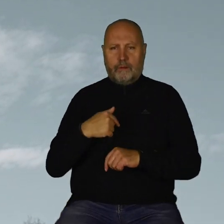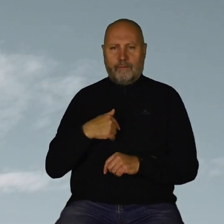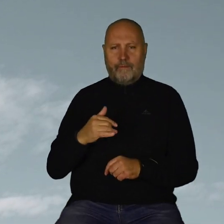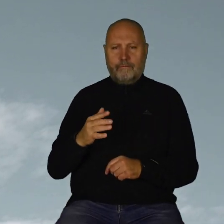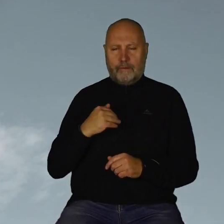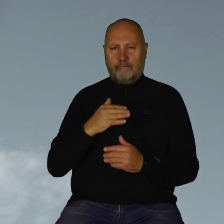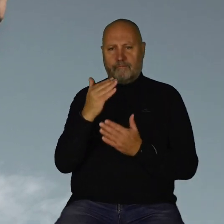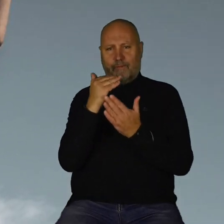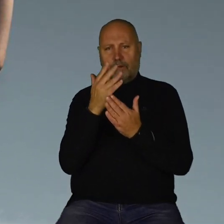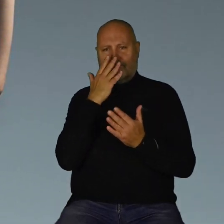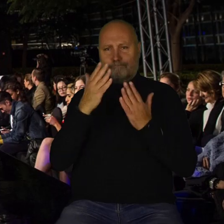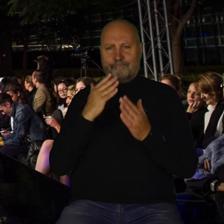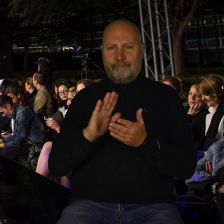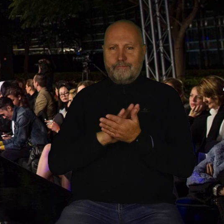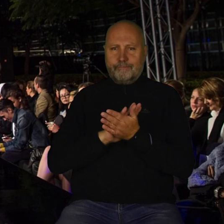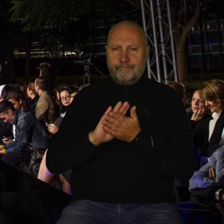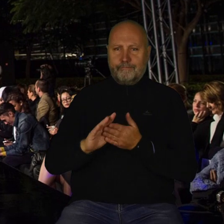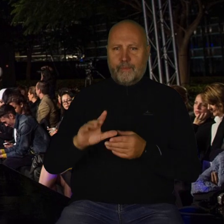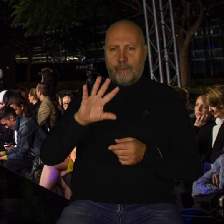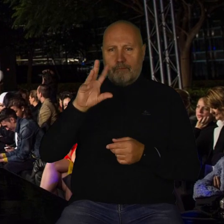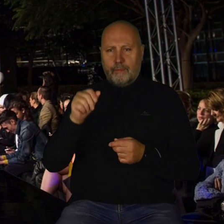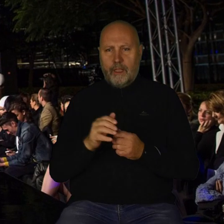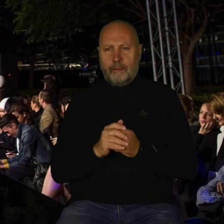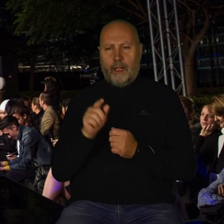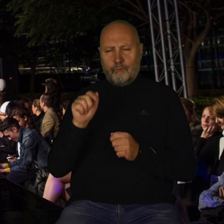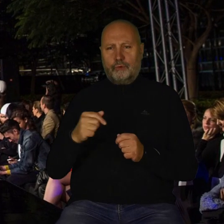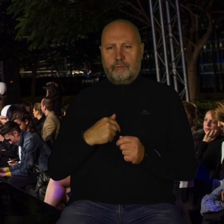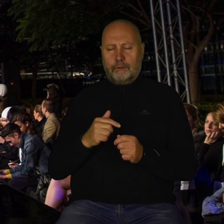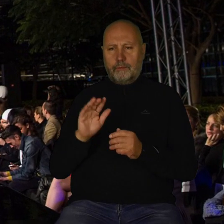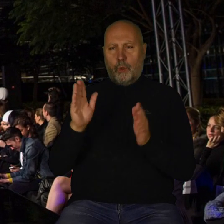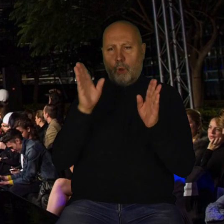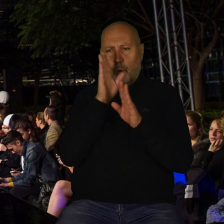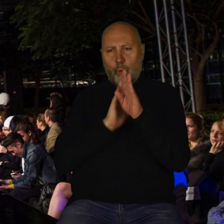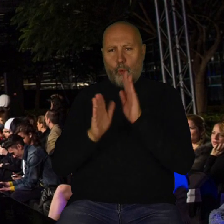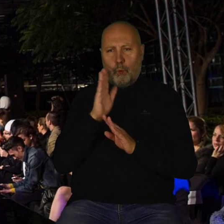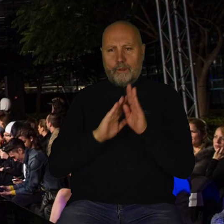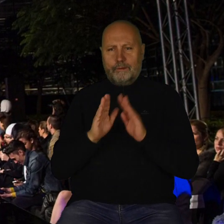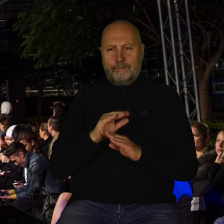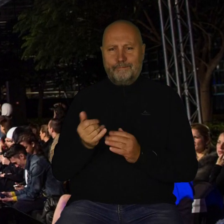może podkreślić nasze walory ale także pomaga zamaskować